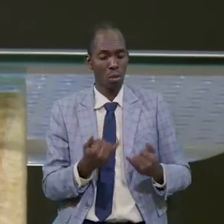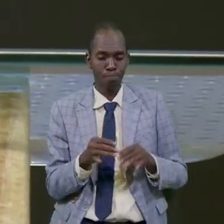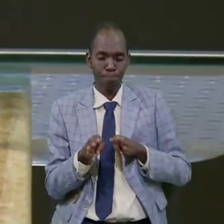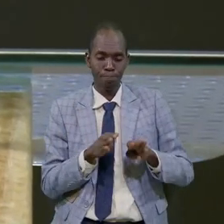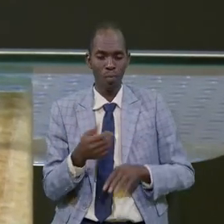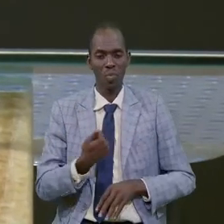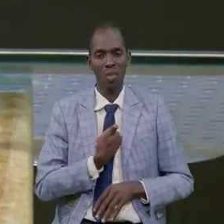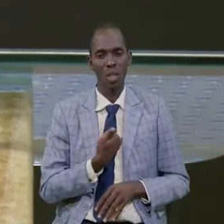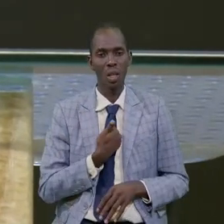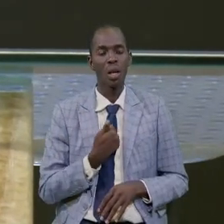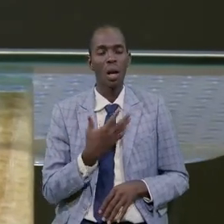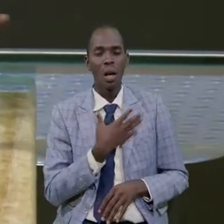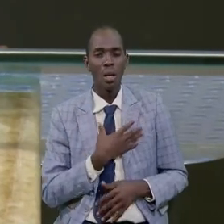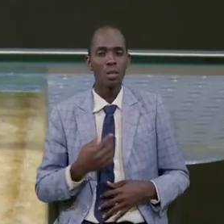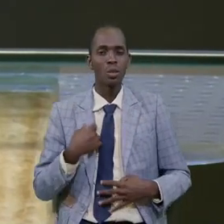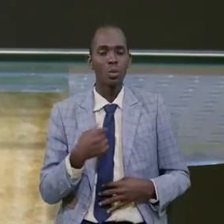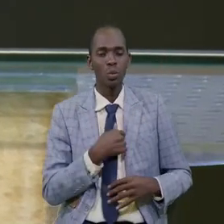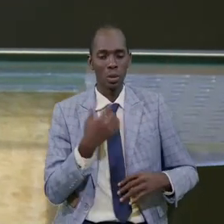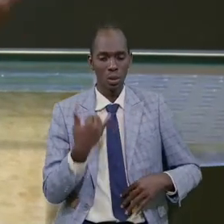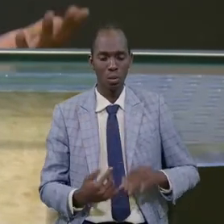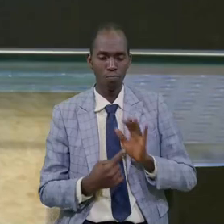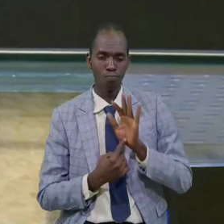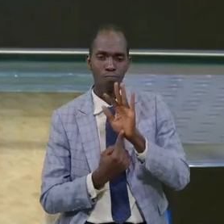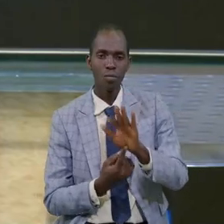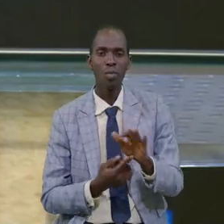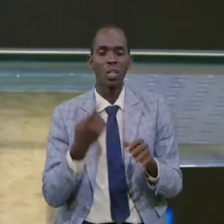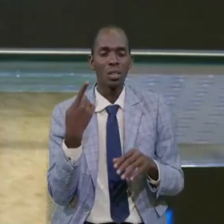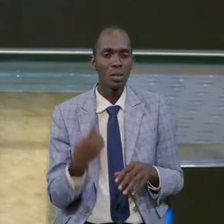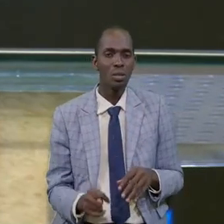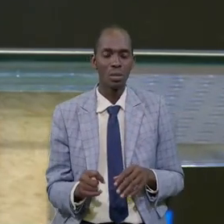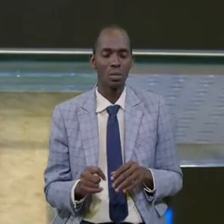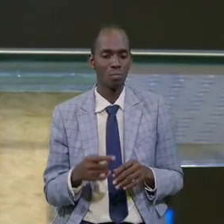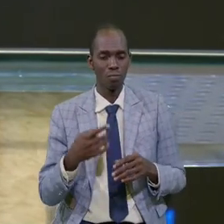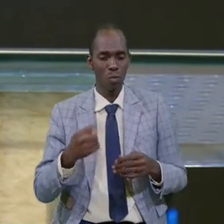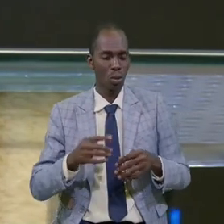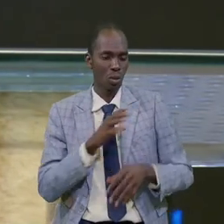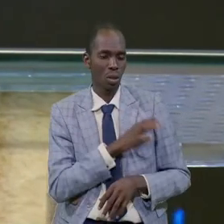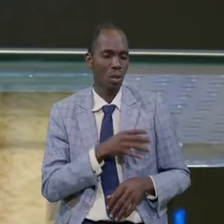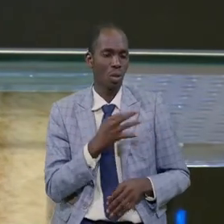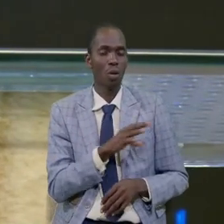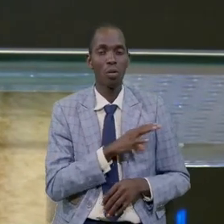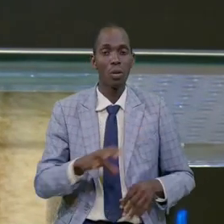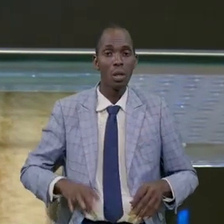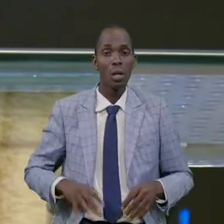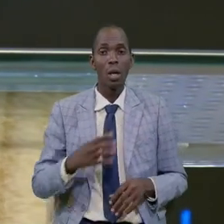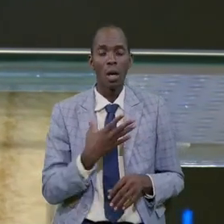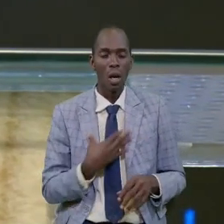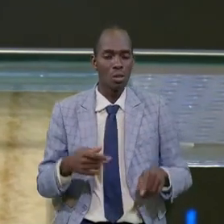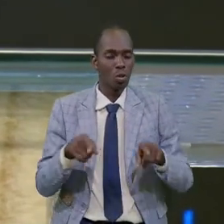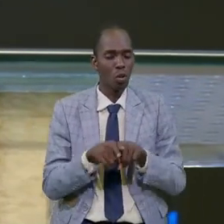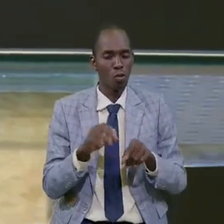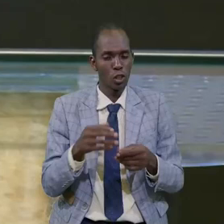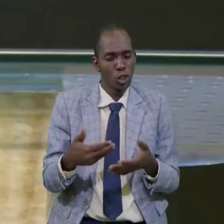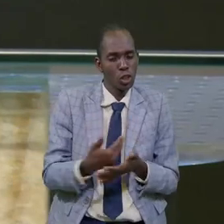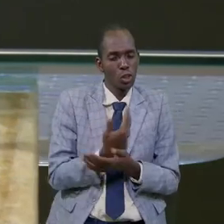nous conduire, nous devons manifester une disposition de Christ et une disposition de